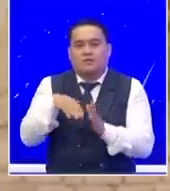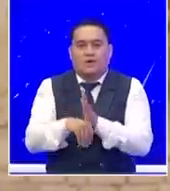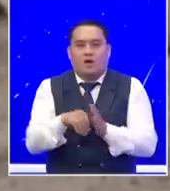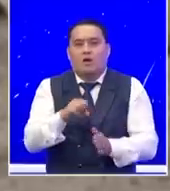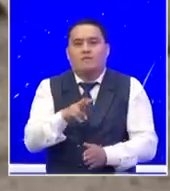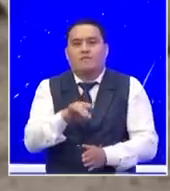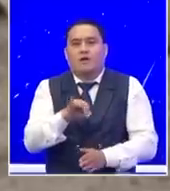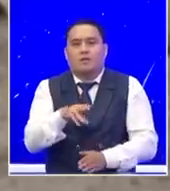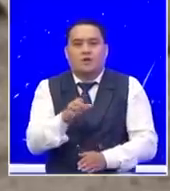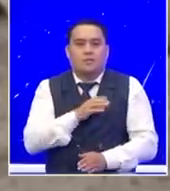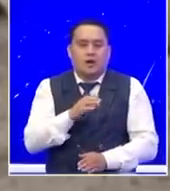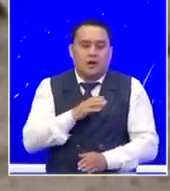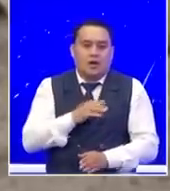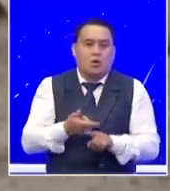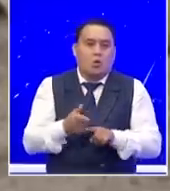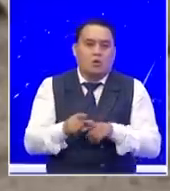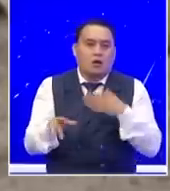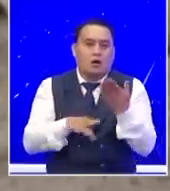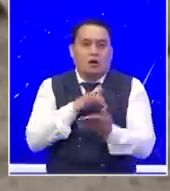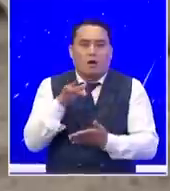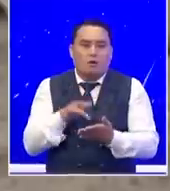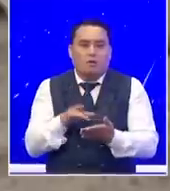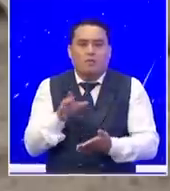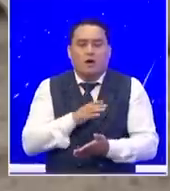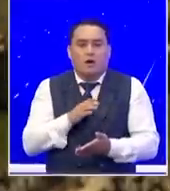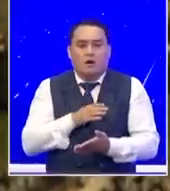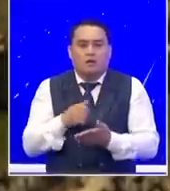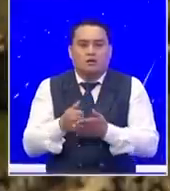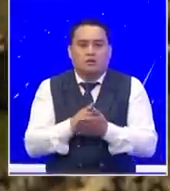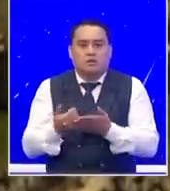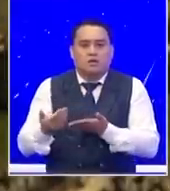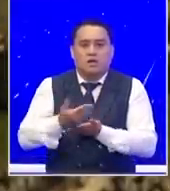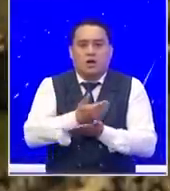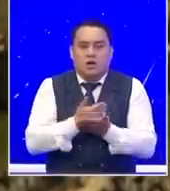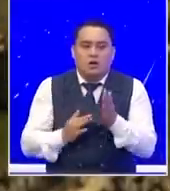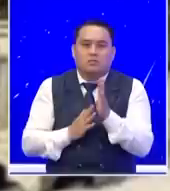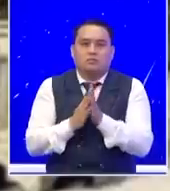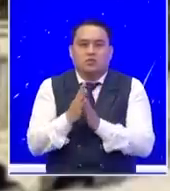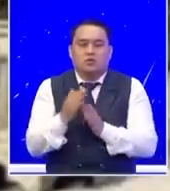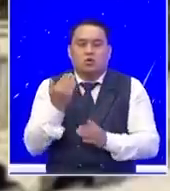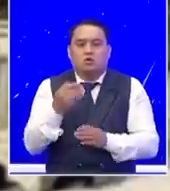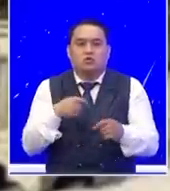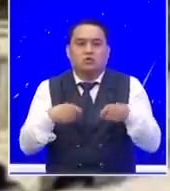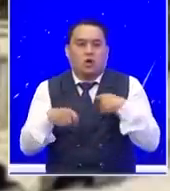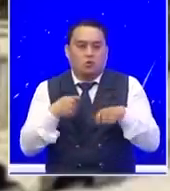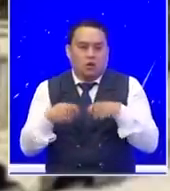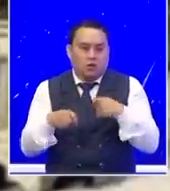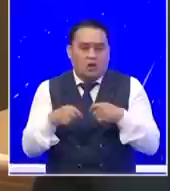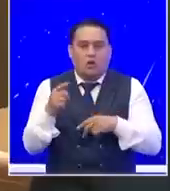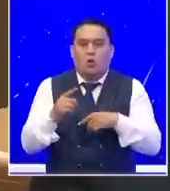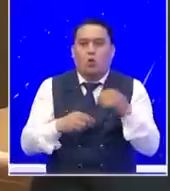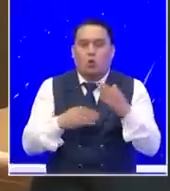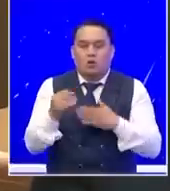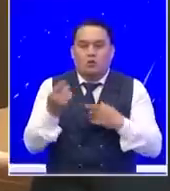Әл-Фараби ойынша байлар деген қалада байлық табатындар, егінші, мал өсірушілер, саудагерлер,